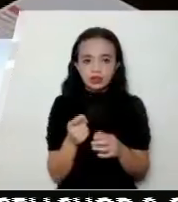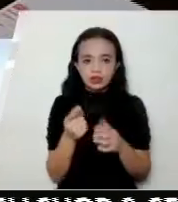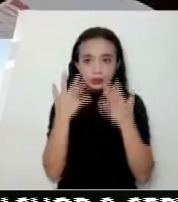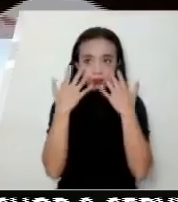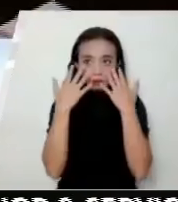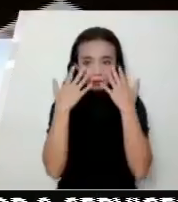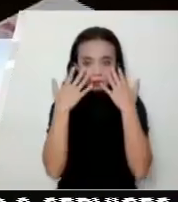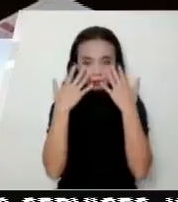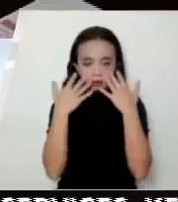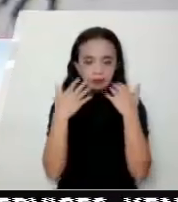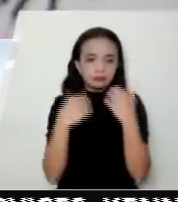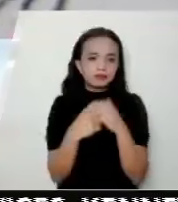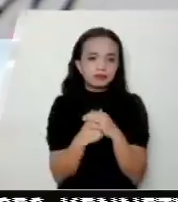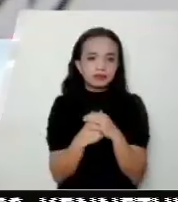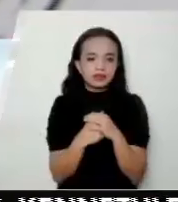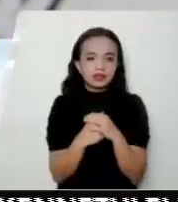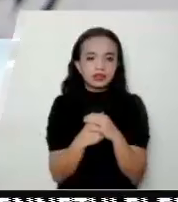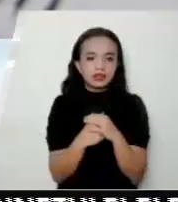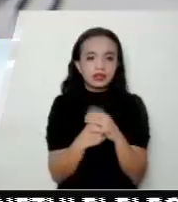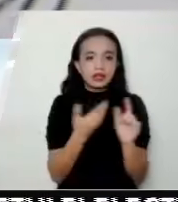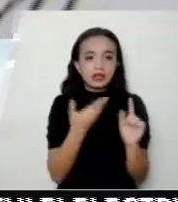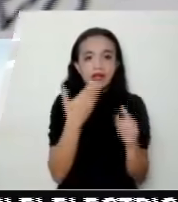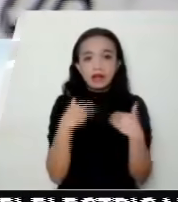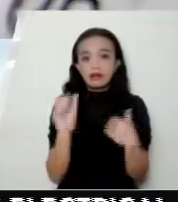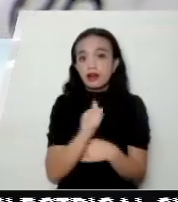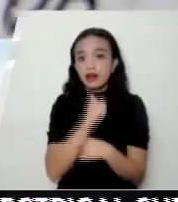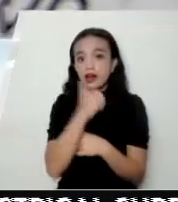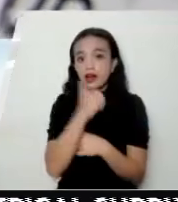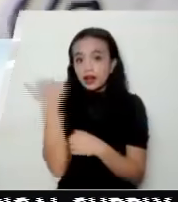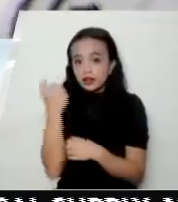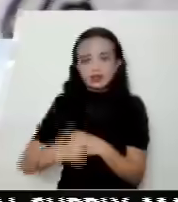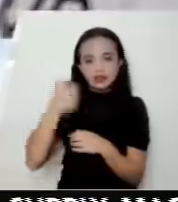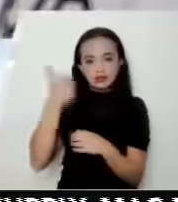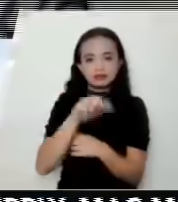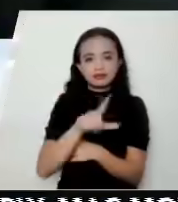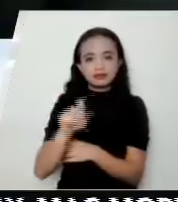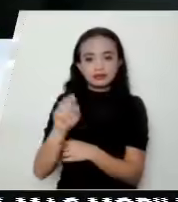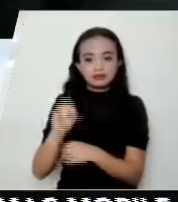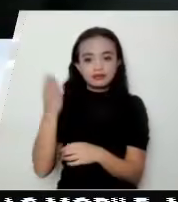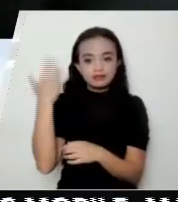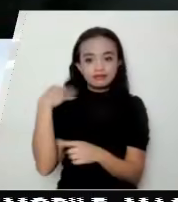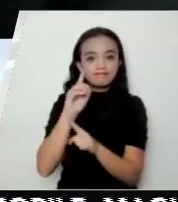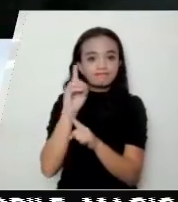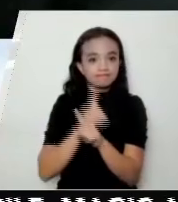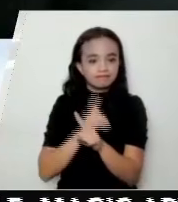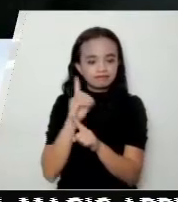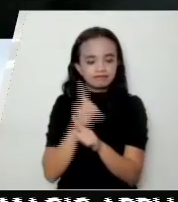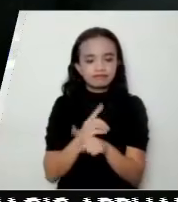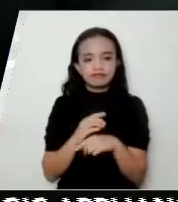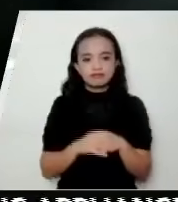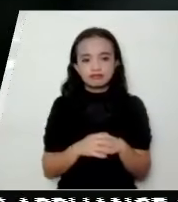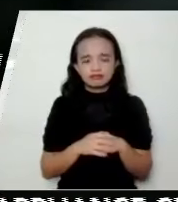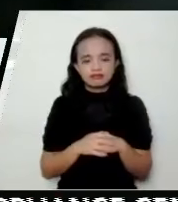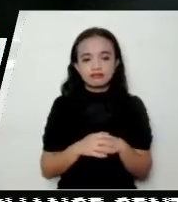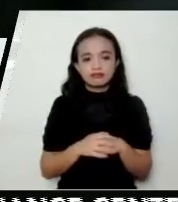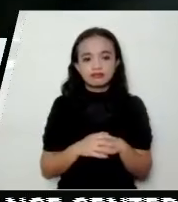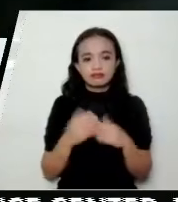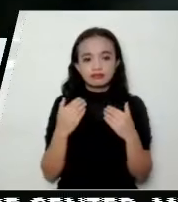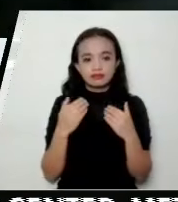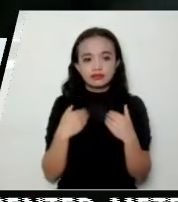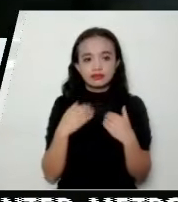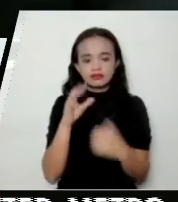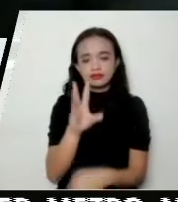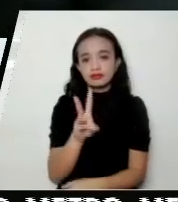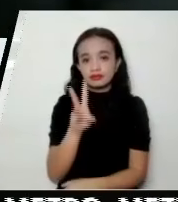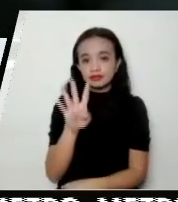Bukod sa kanya, may isa pang nanalo ng malaking Lotto jackpot noong Disyembre. Meron din tayo ng 649, parang